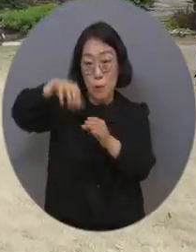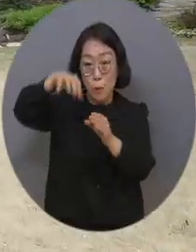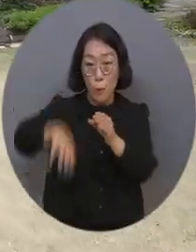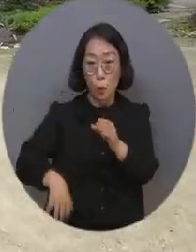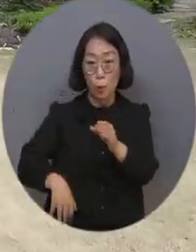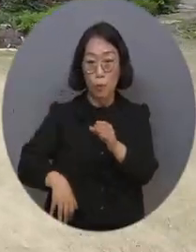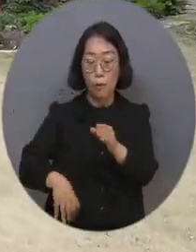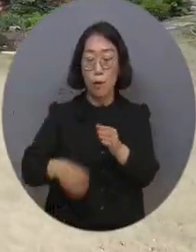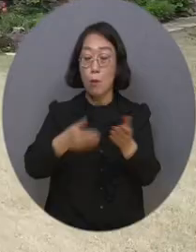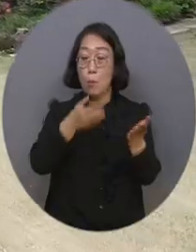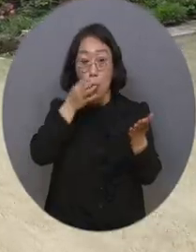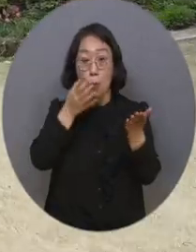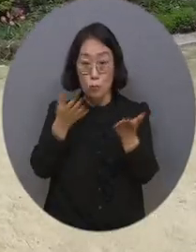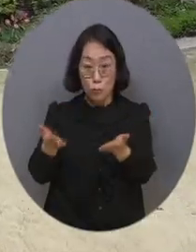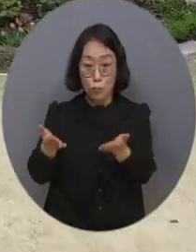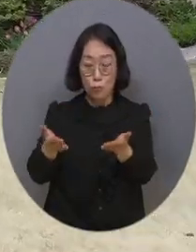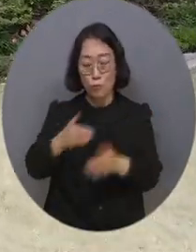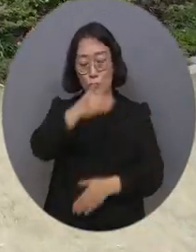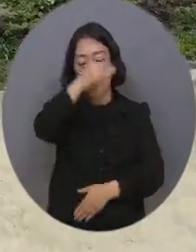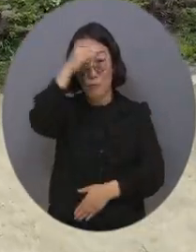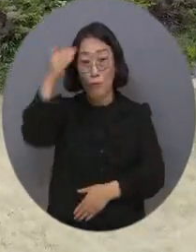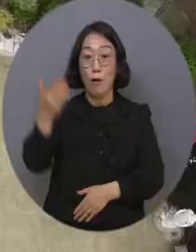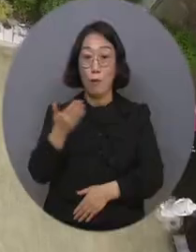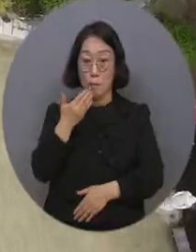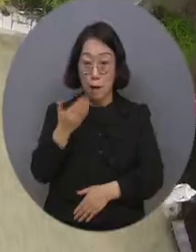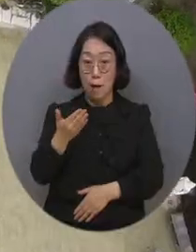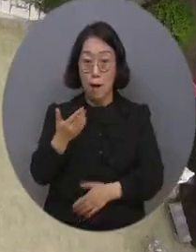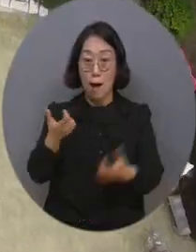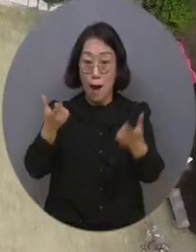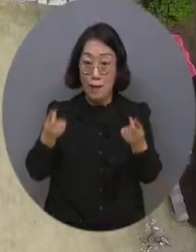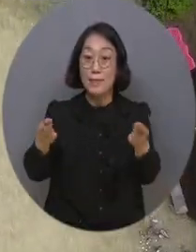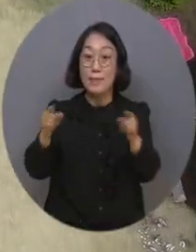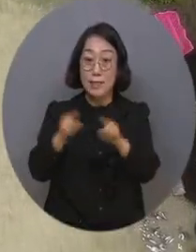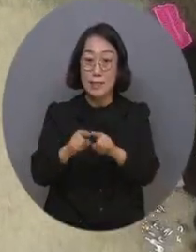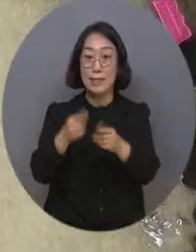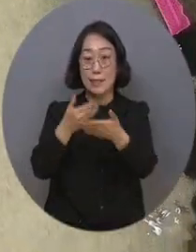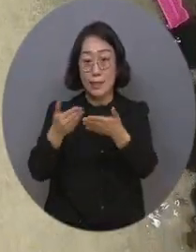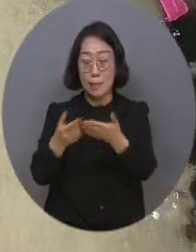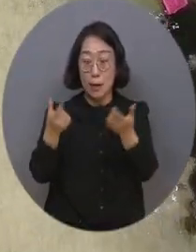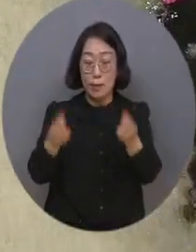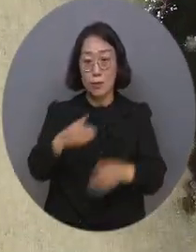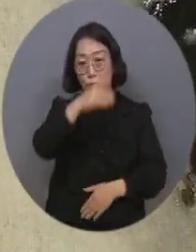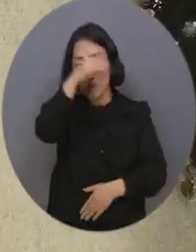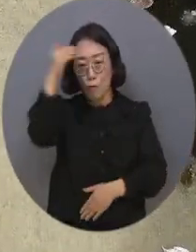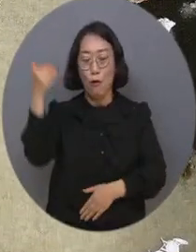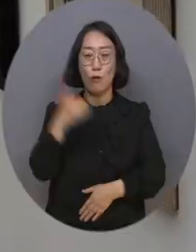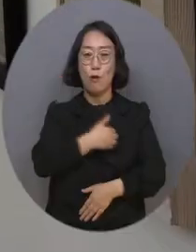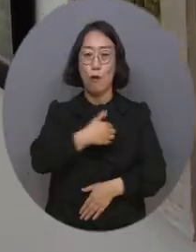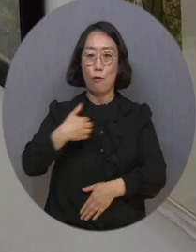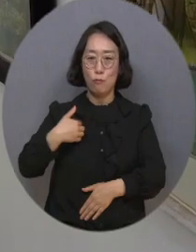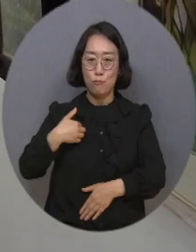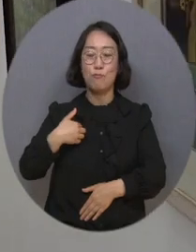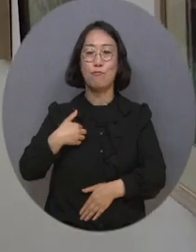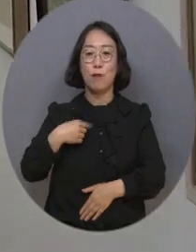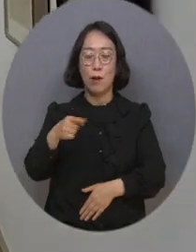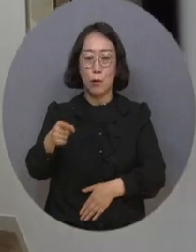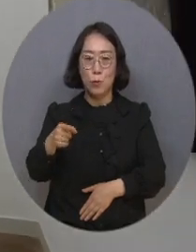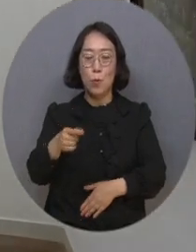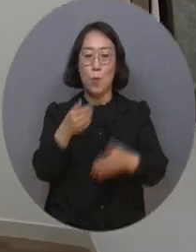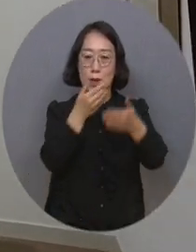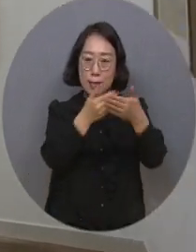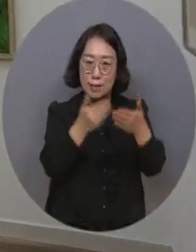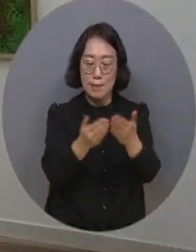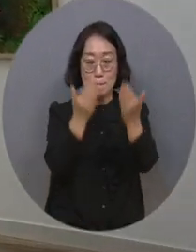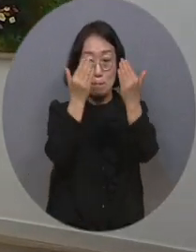시민들에게 개방해 신비로운 작품을 감상하면서 증언의 아름다움과 여유를 가지도록 하고 정성스럽게